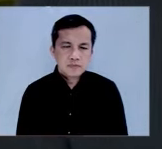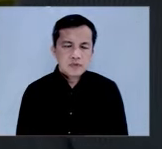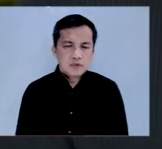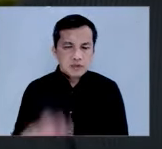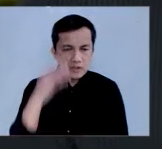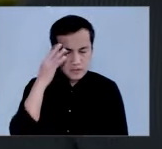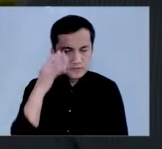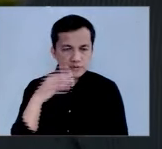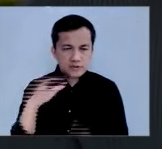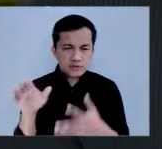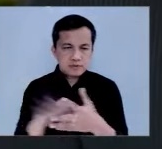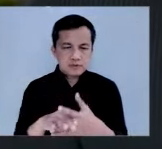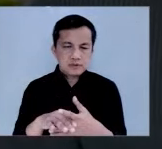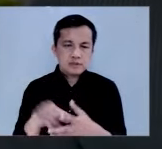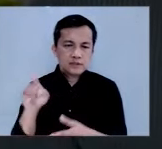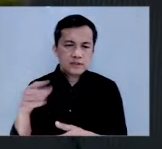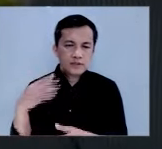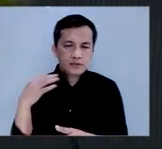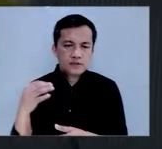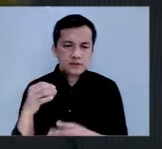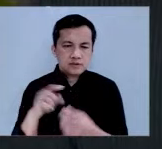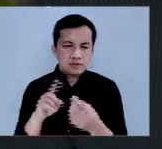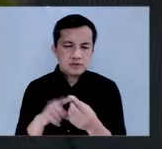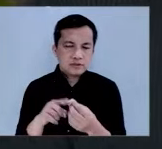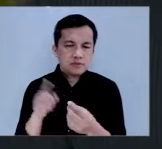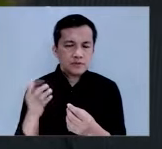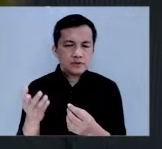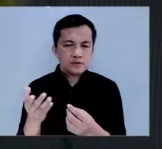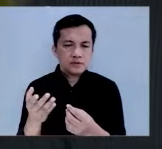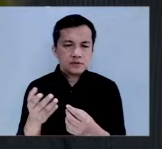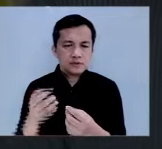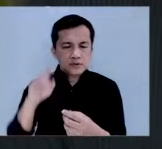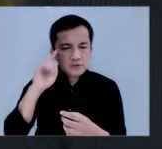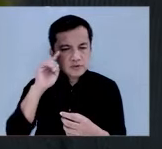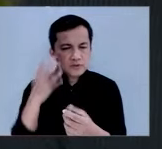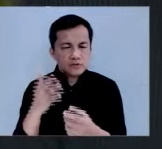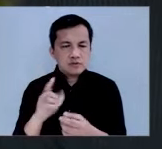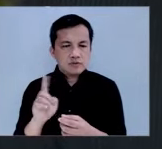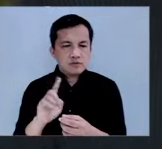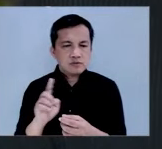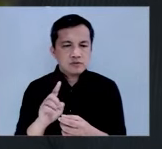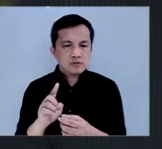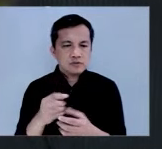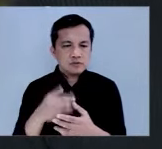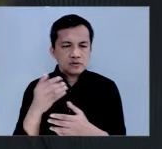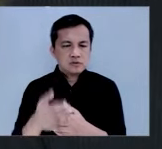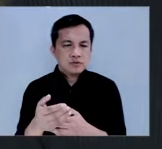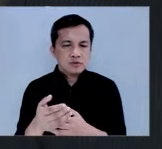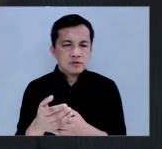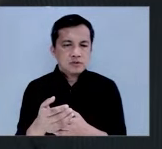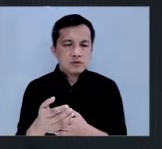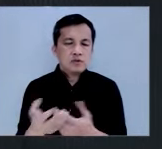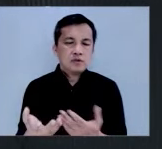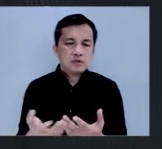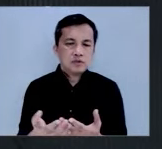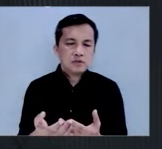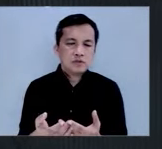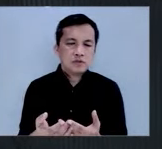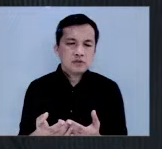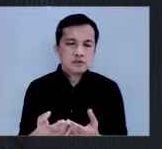nila so with regards po doon ah Hindi ko po alam kung ano na yung next na magiging ah